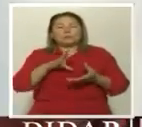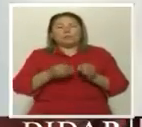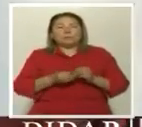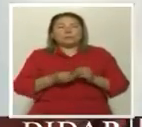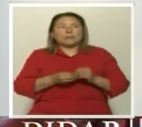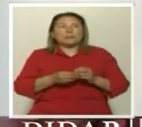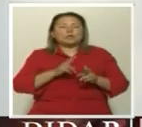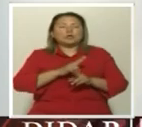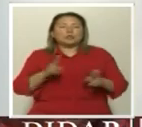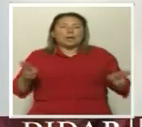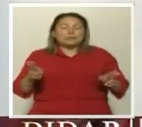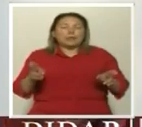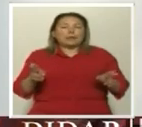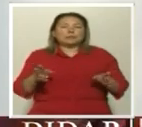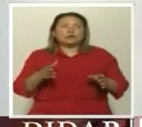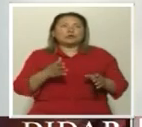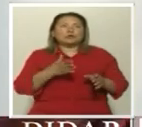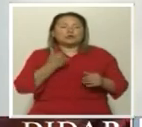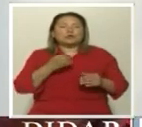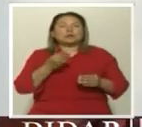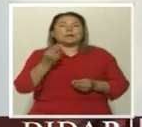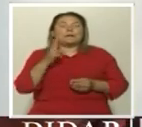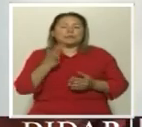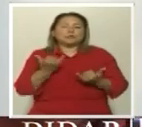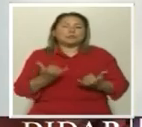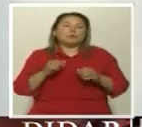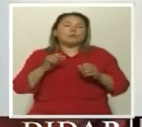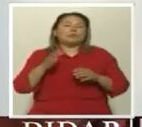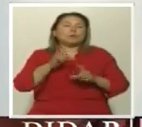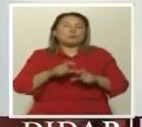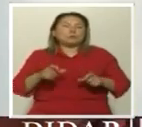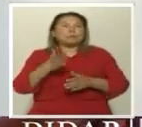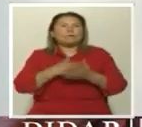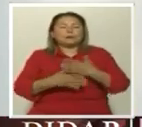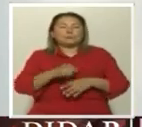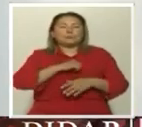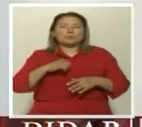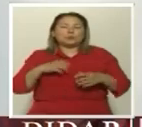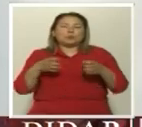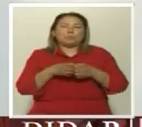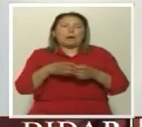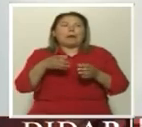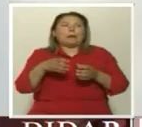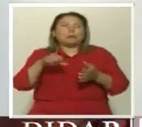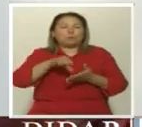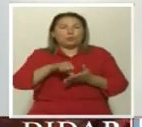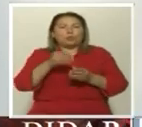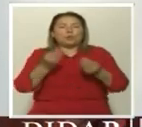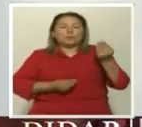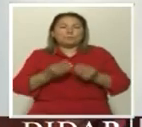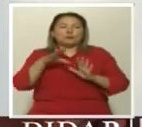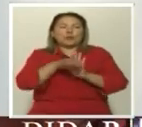ол ешқандай шектеу жоқ. Бізде жайдарманда да солай, қазір мүмкіндігі шектеулі жандар келіп, өздері бір топ құрып, команда құрып келіп ойнап